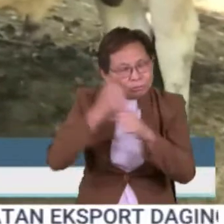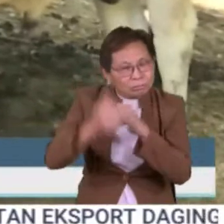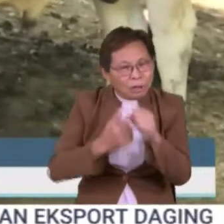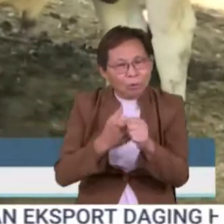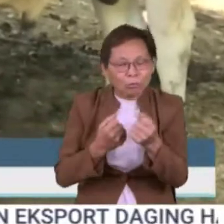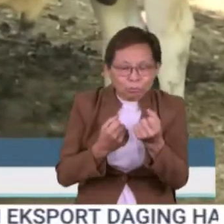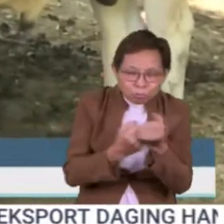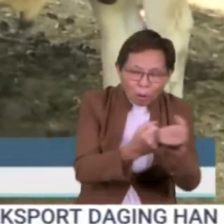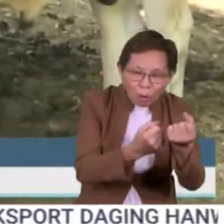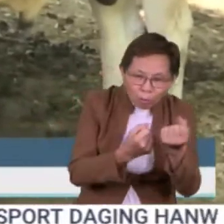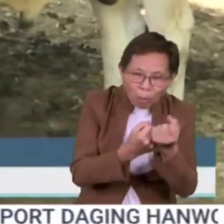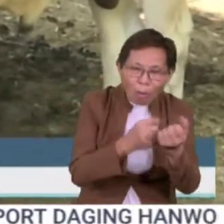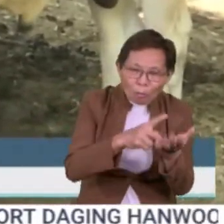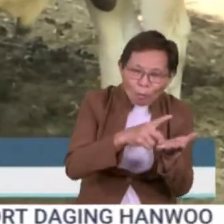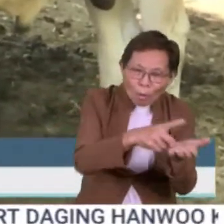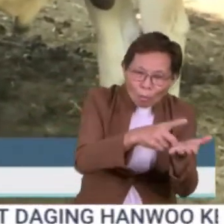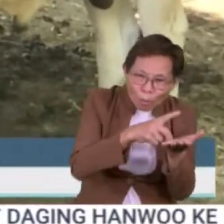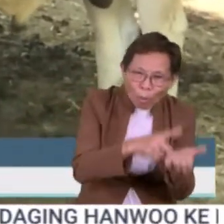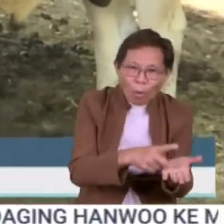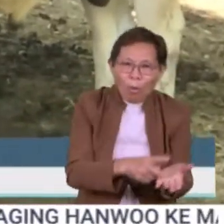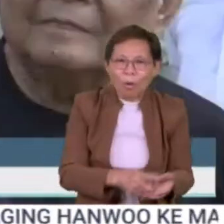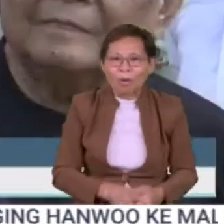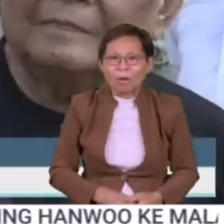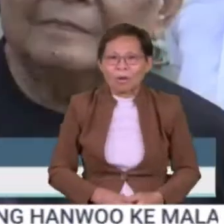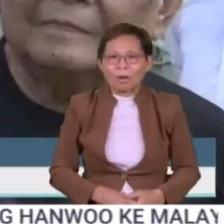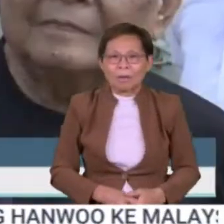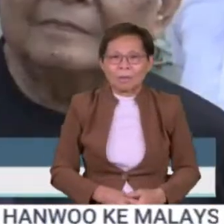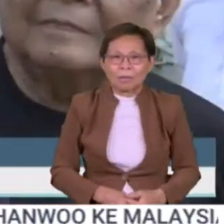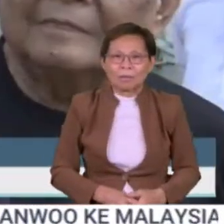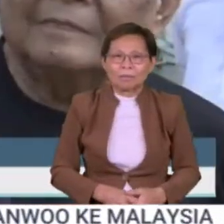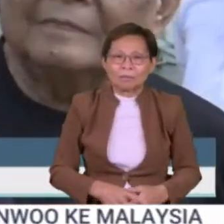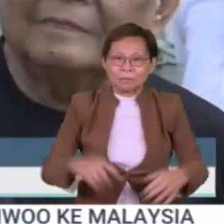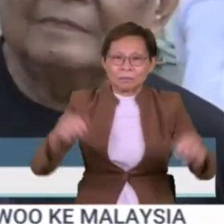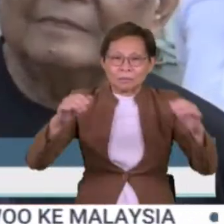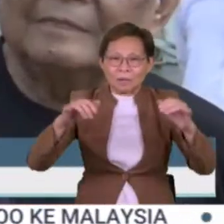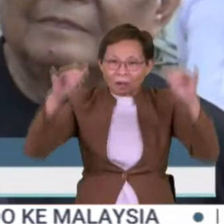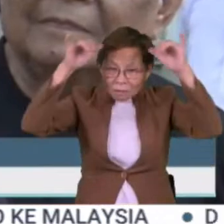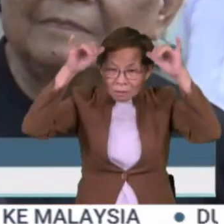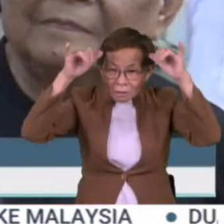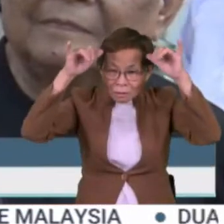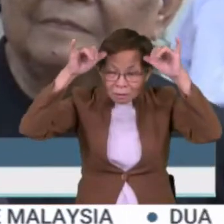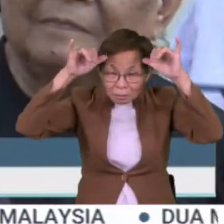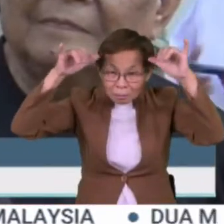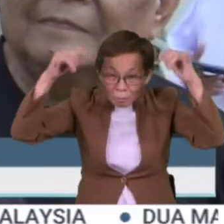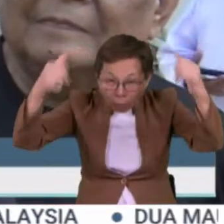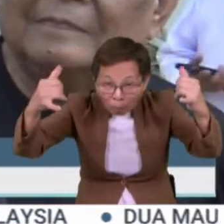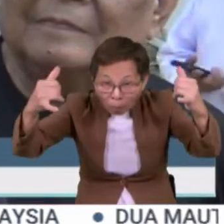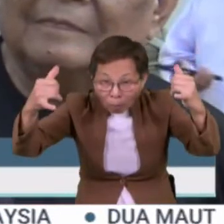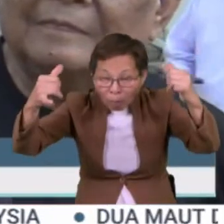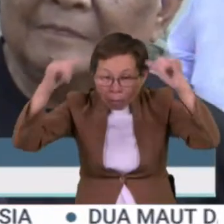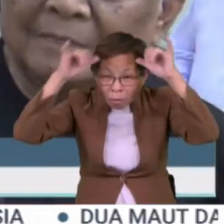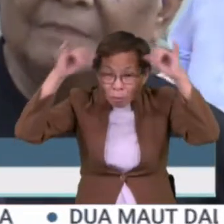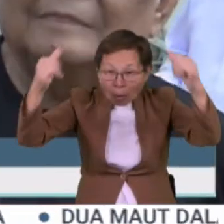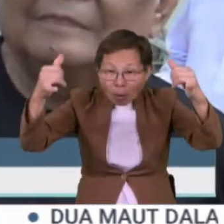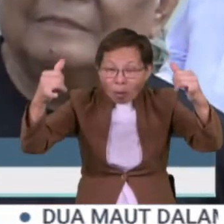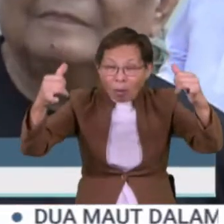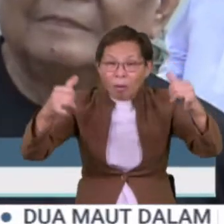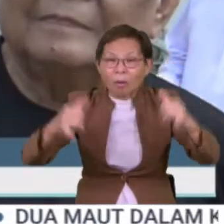lah balik lagi tapi atau kerbau untuk merayakan